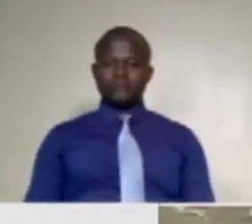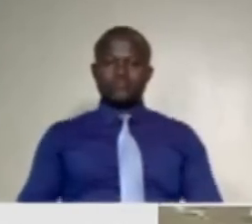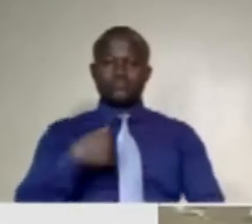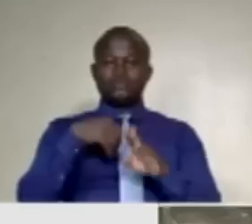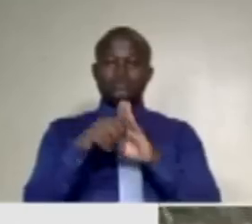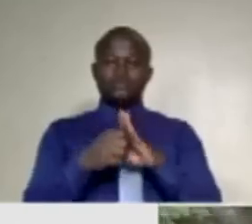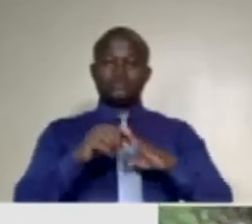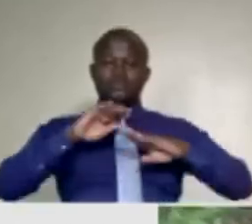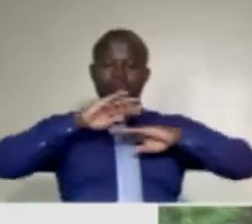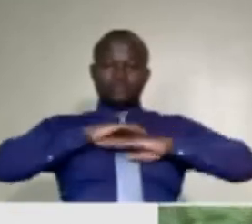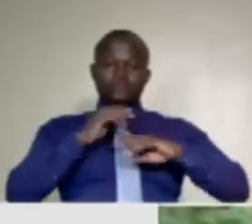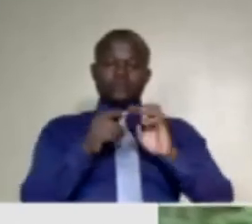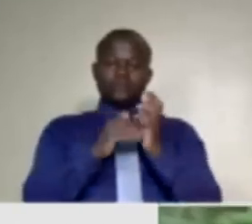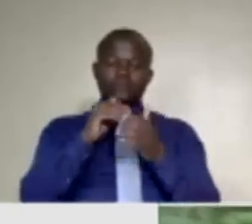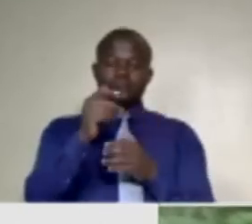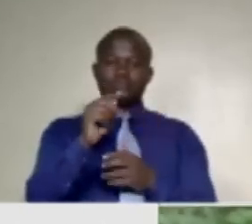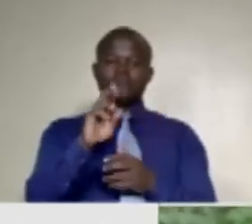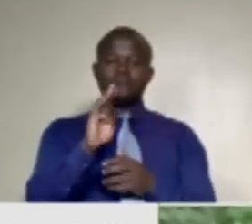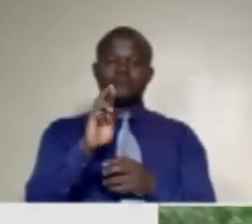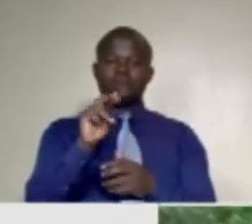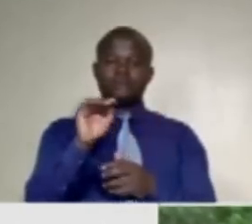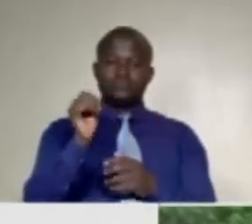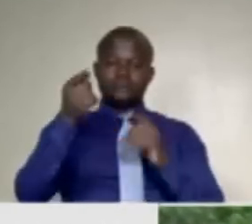urutoki ruhagije ariko aho kirabinyituziyemo